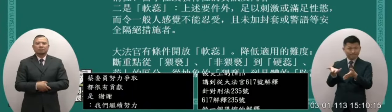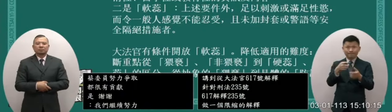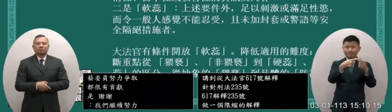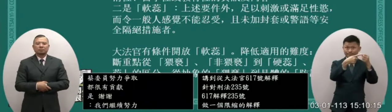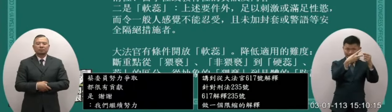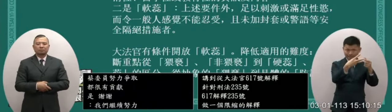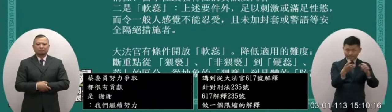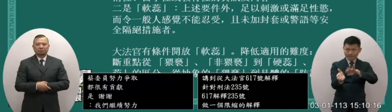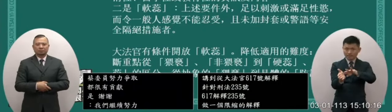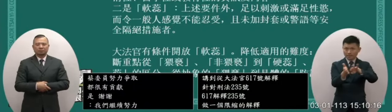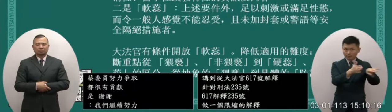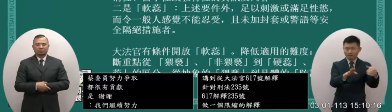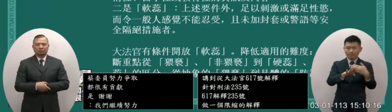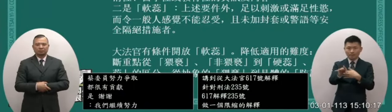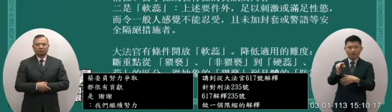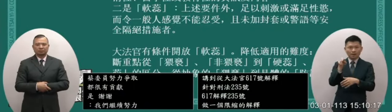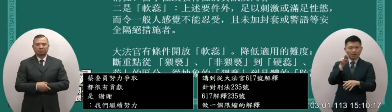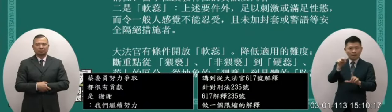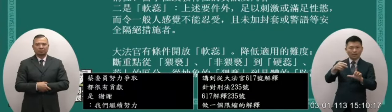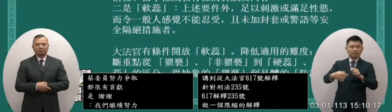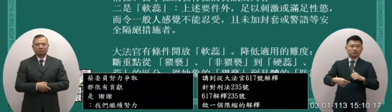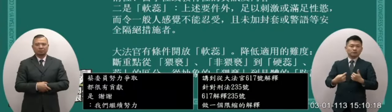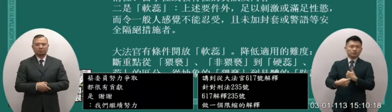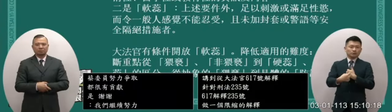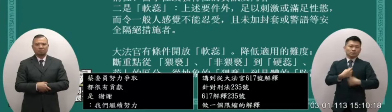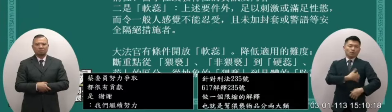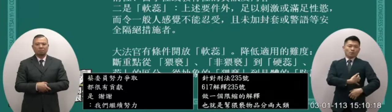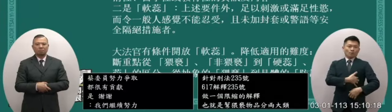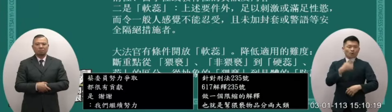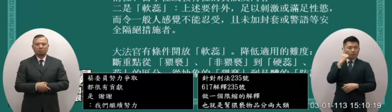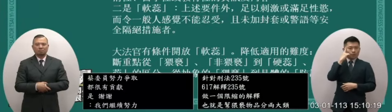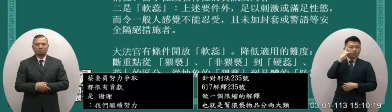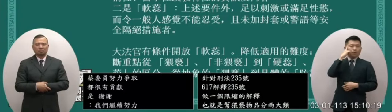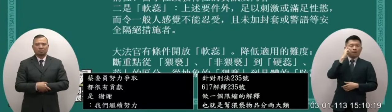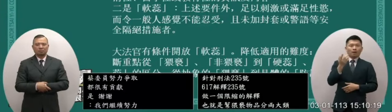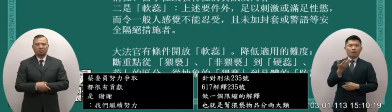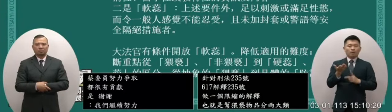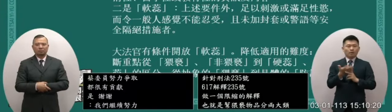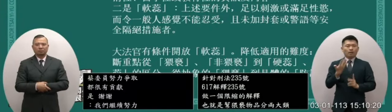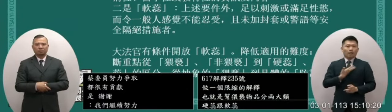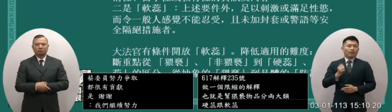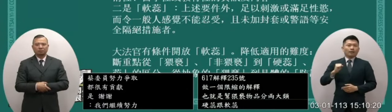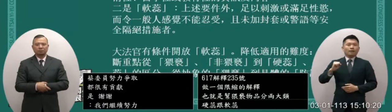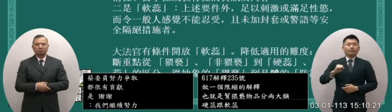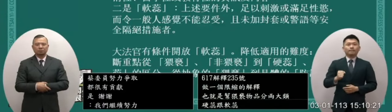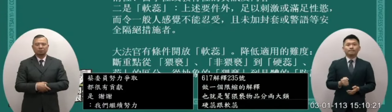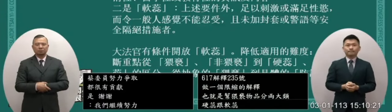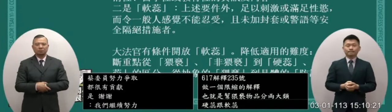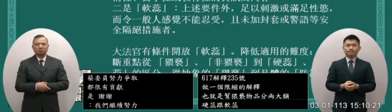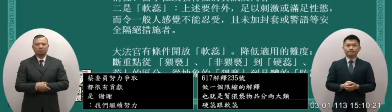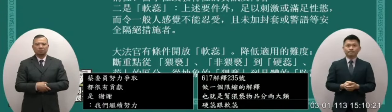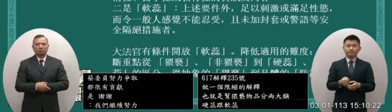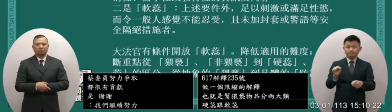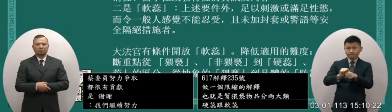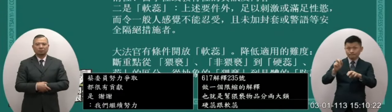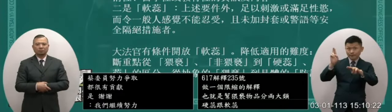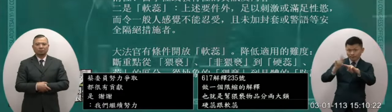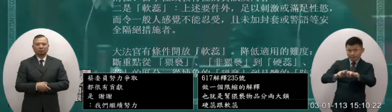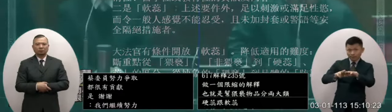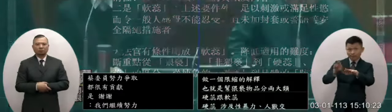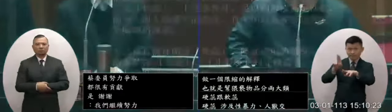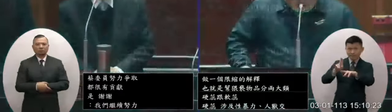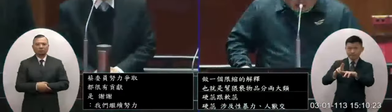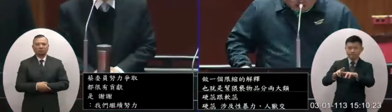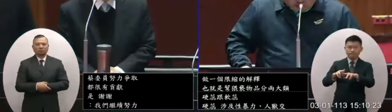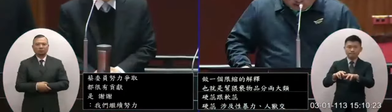件外除以刺激或满足性欲而令一般人感受不能忍受，且未加封套或警语等